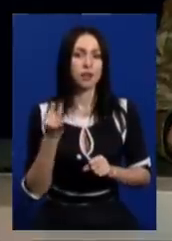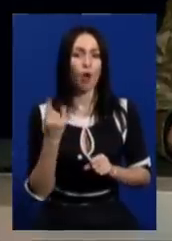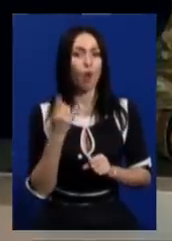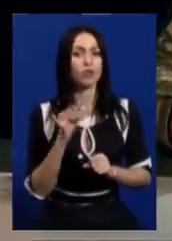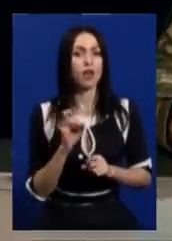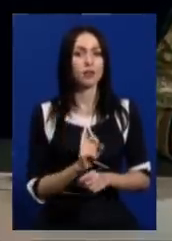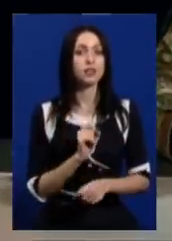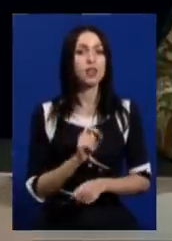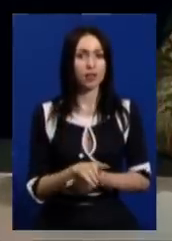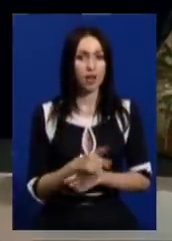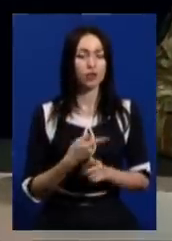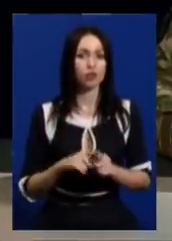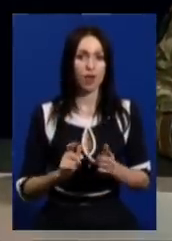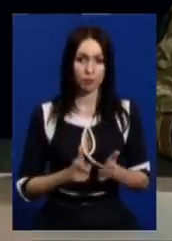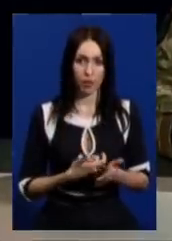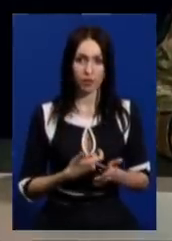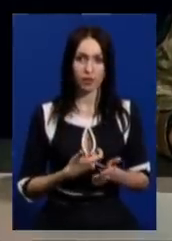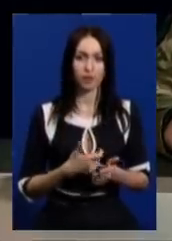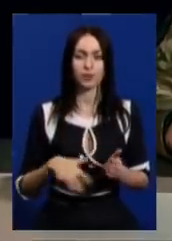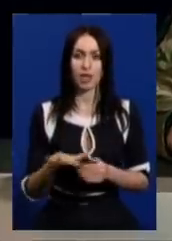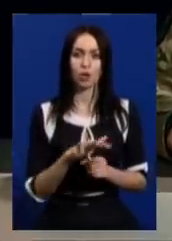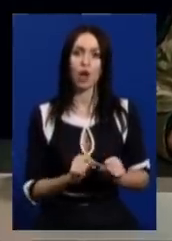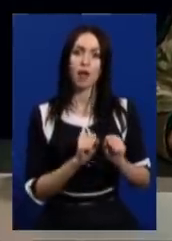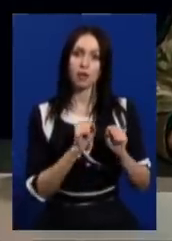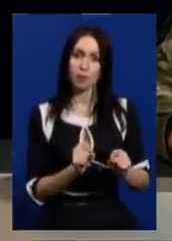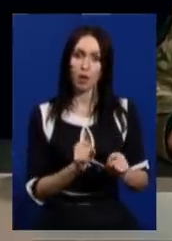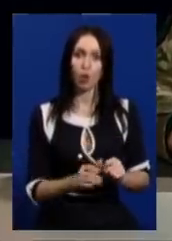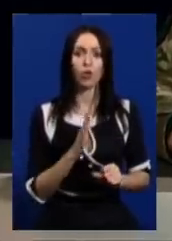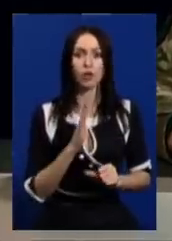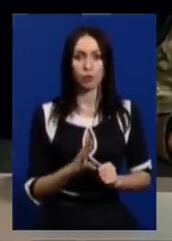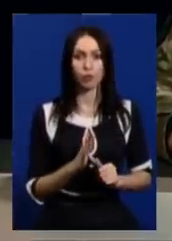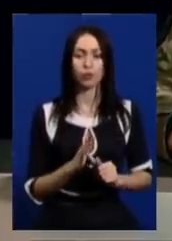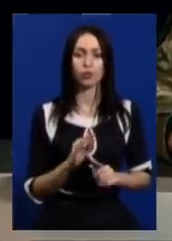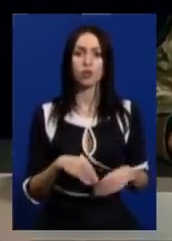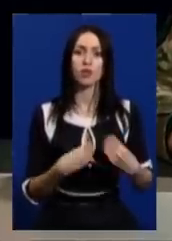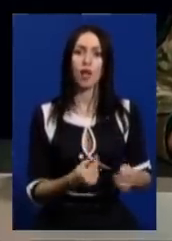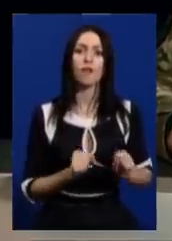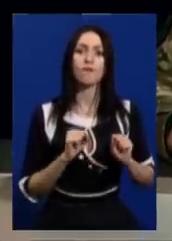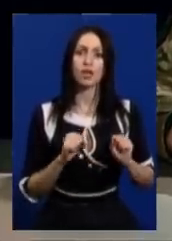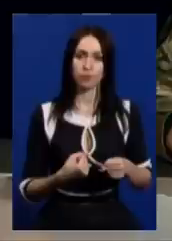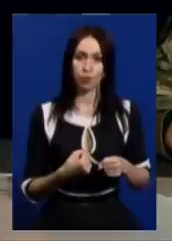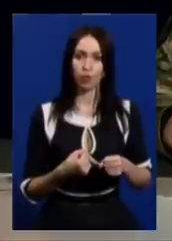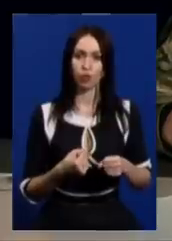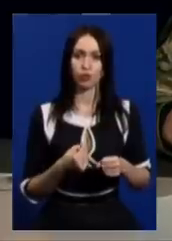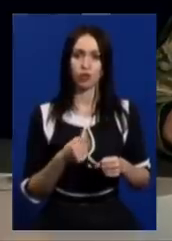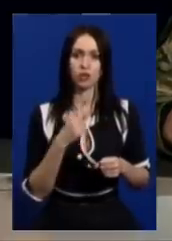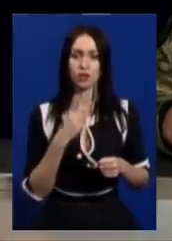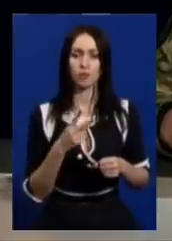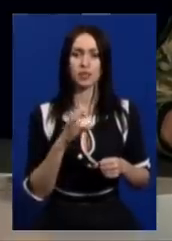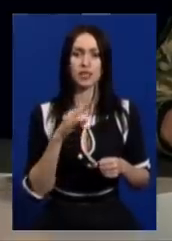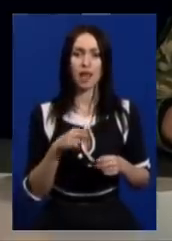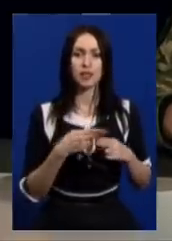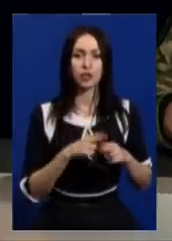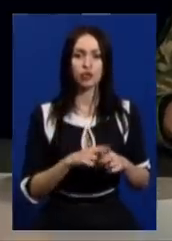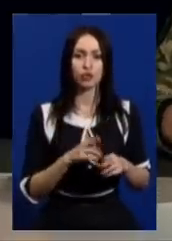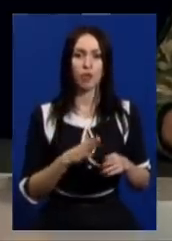задач, опять-таки, территориальной обороны, будет дать возможность развернуться стратегическому